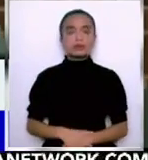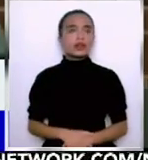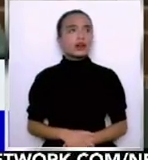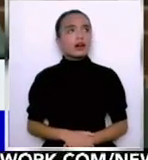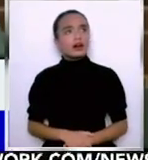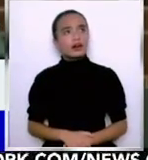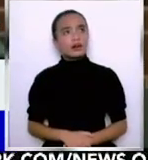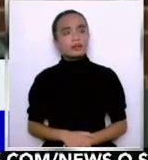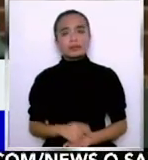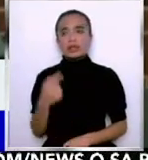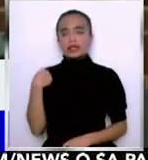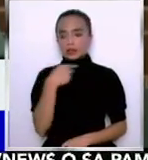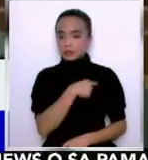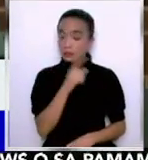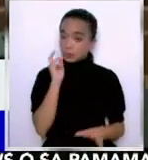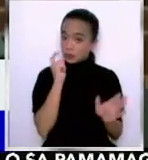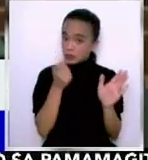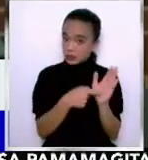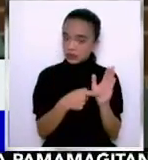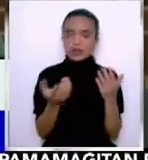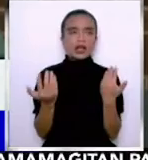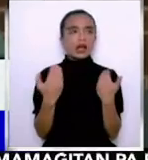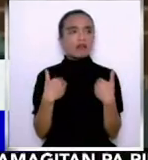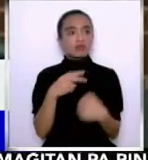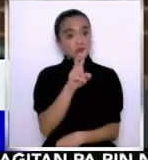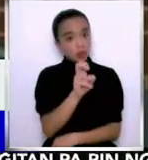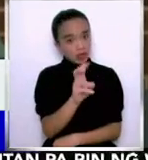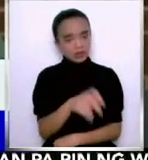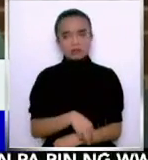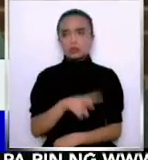Napapansin natin, meron tag 200, 220,